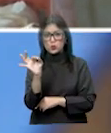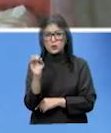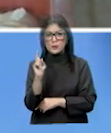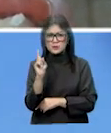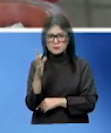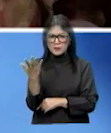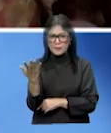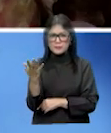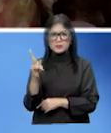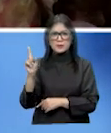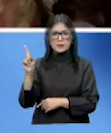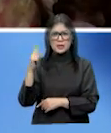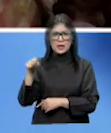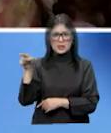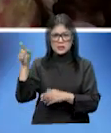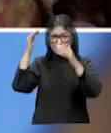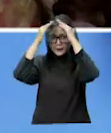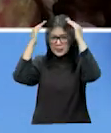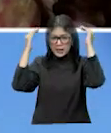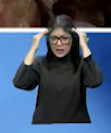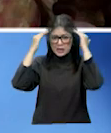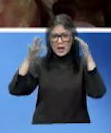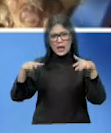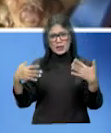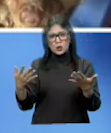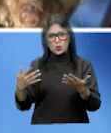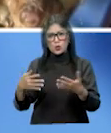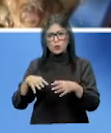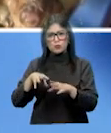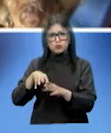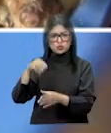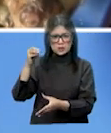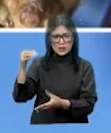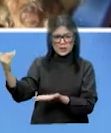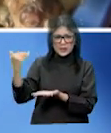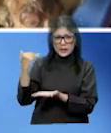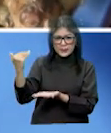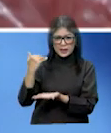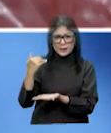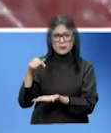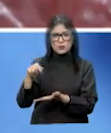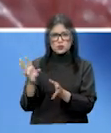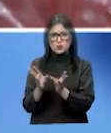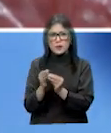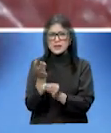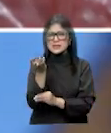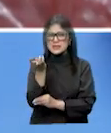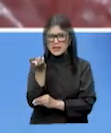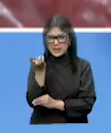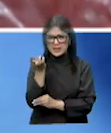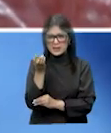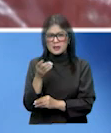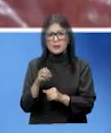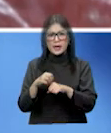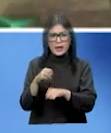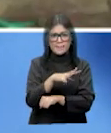pasokan dari distribusi pusat ee yang mengalir ke pasaran sehingga tinggi ya e